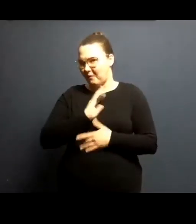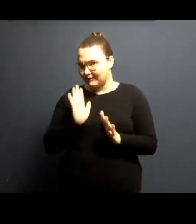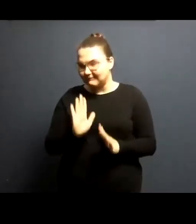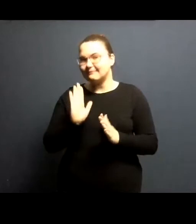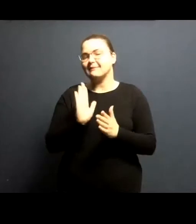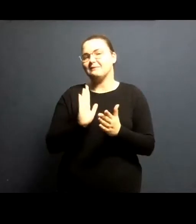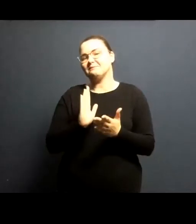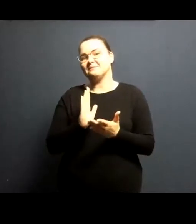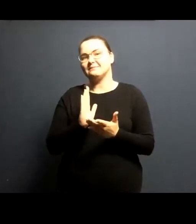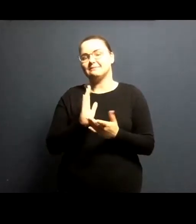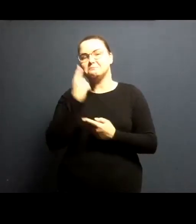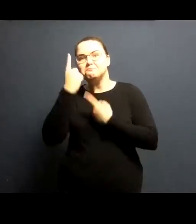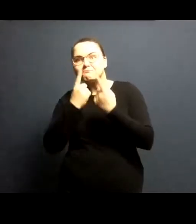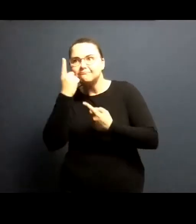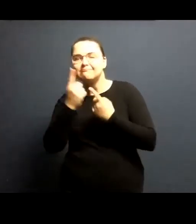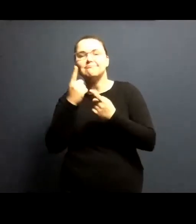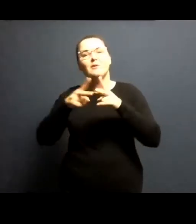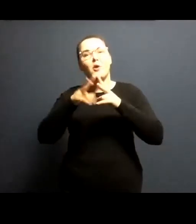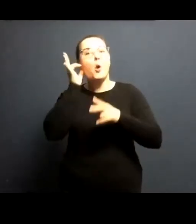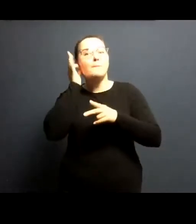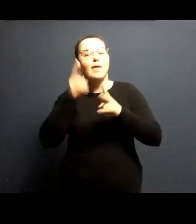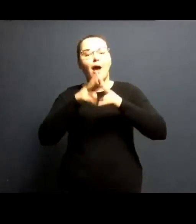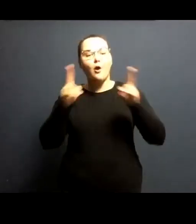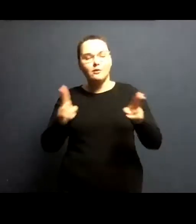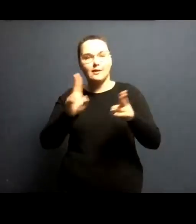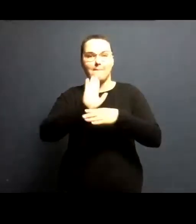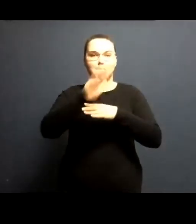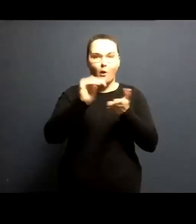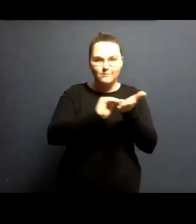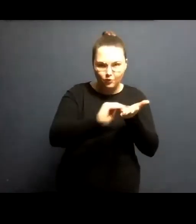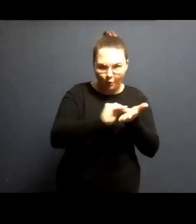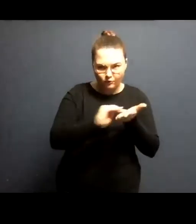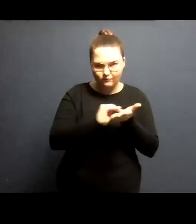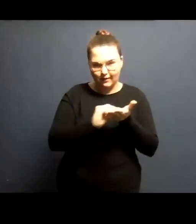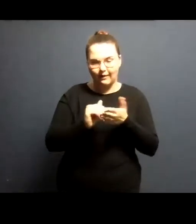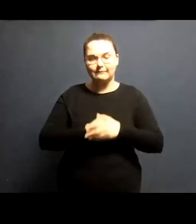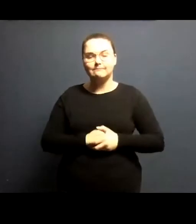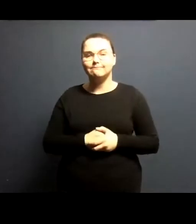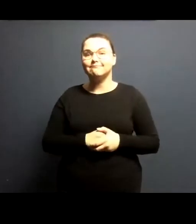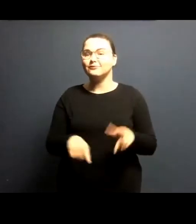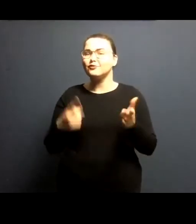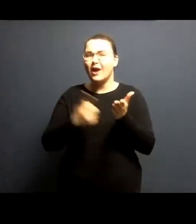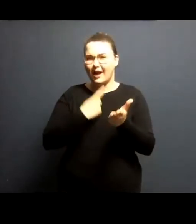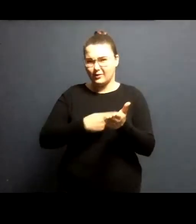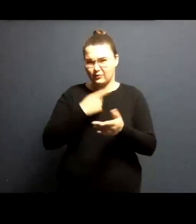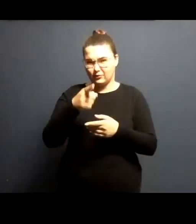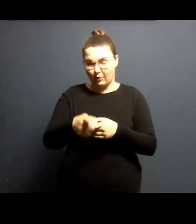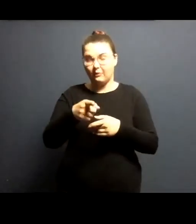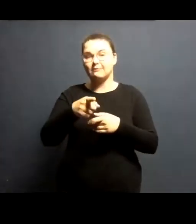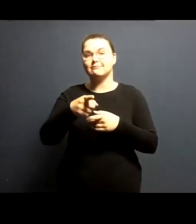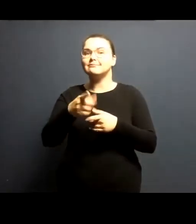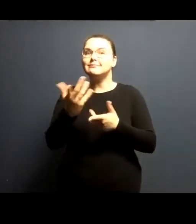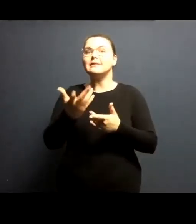to znaczy u kobiet w okresie i po menopauzie seks łagodzi nieprzyjemne objawy, a z kolei u